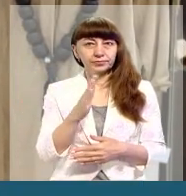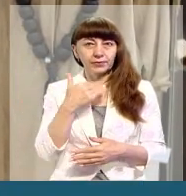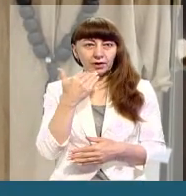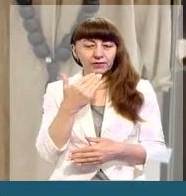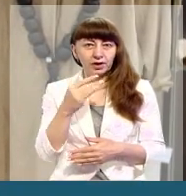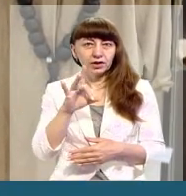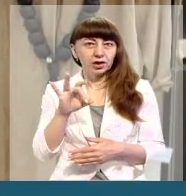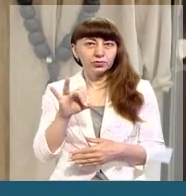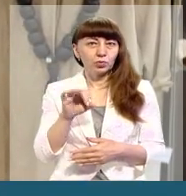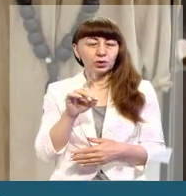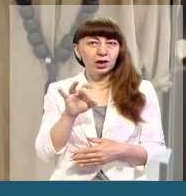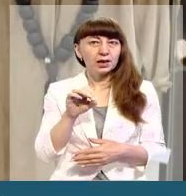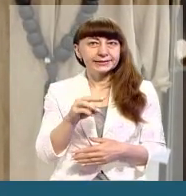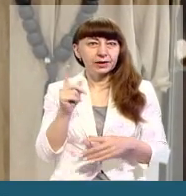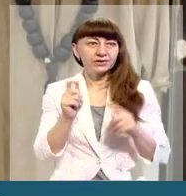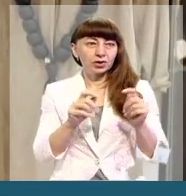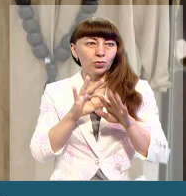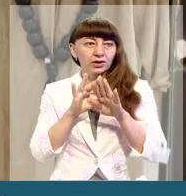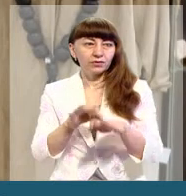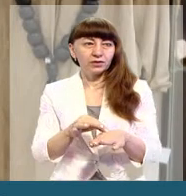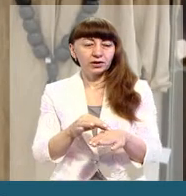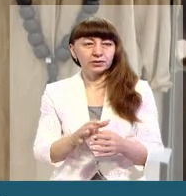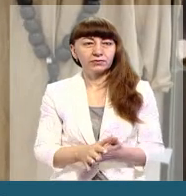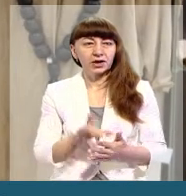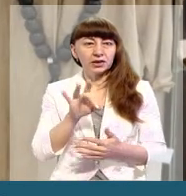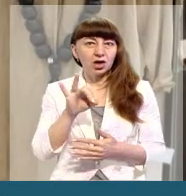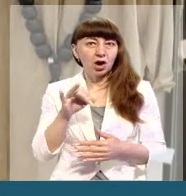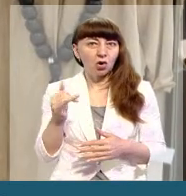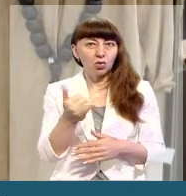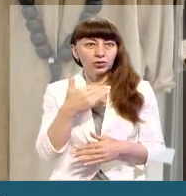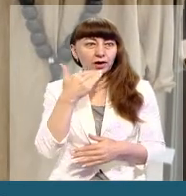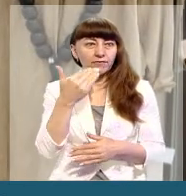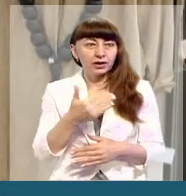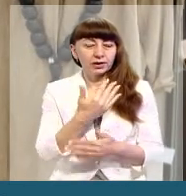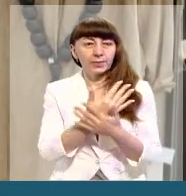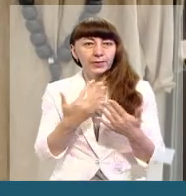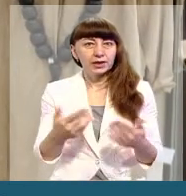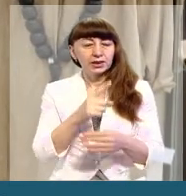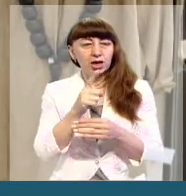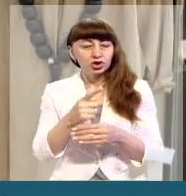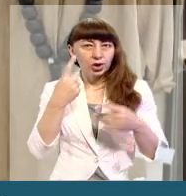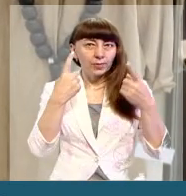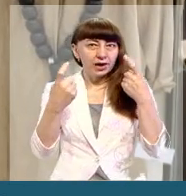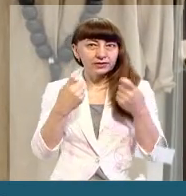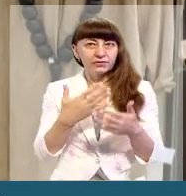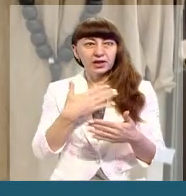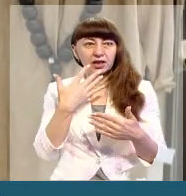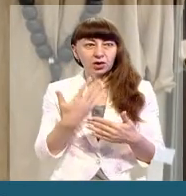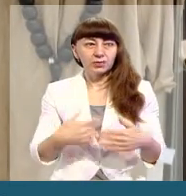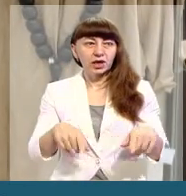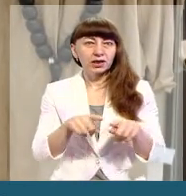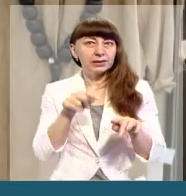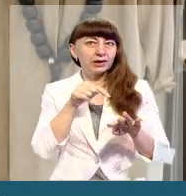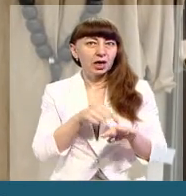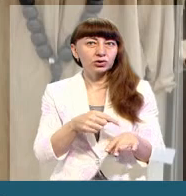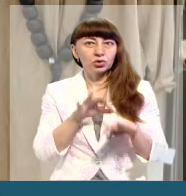Халқымызды табысқа жетелейтін осындай игі қасиеттер мен құндылықтарды біз ұдайы дәріптеп отыруымыз қажет.